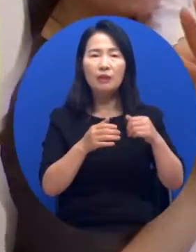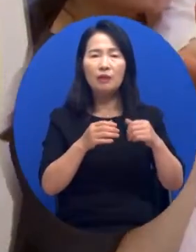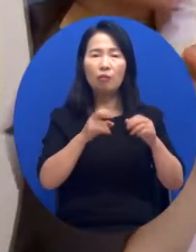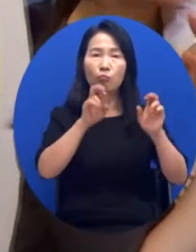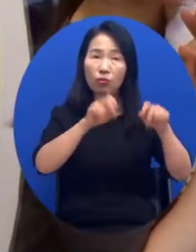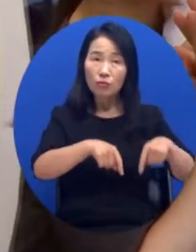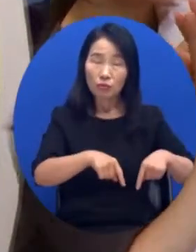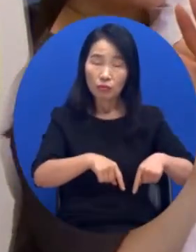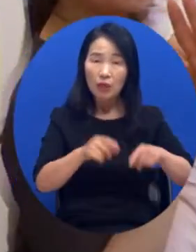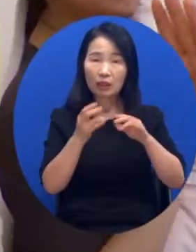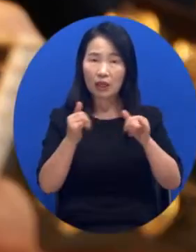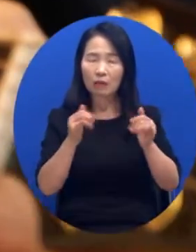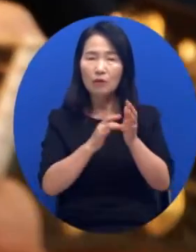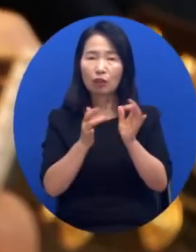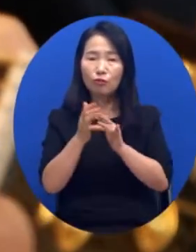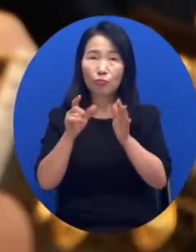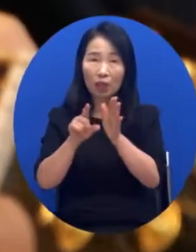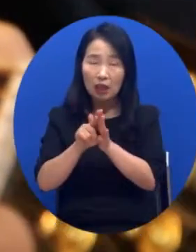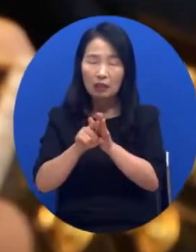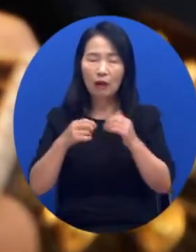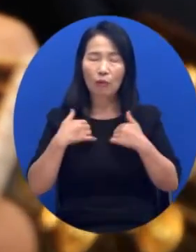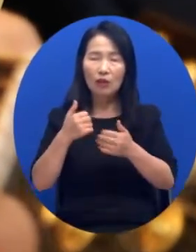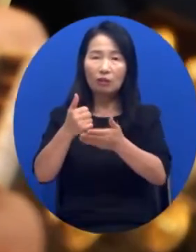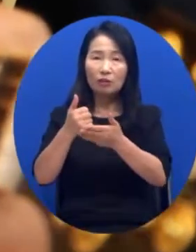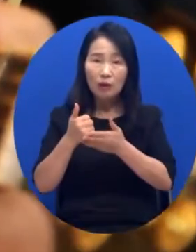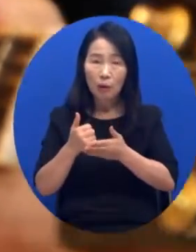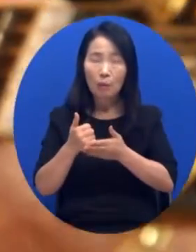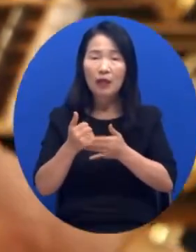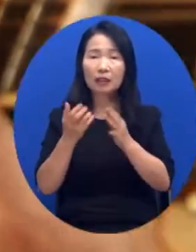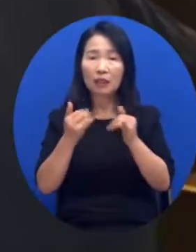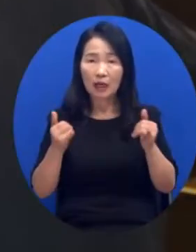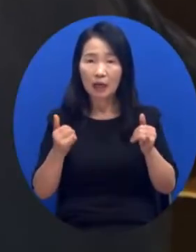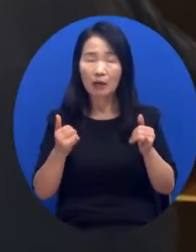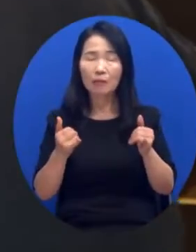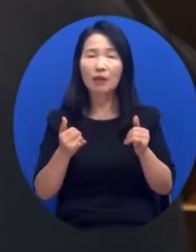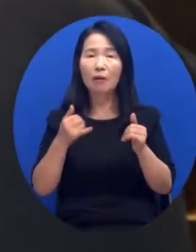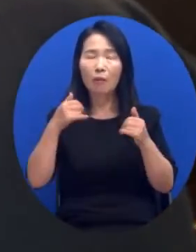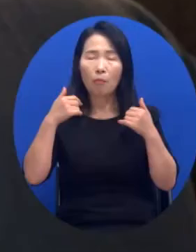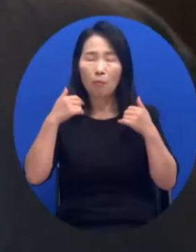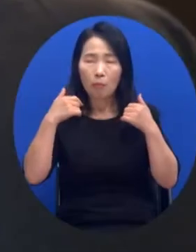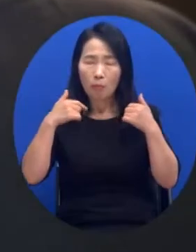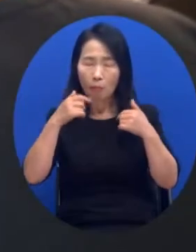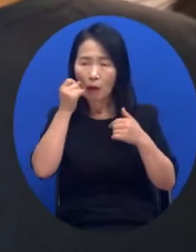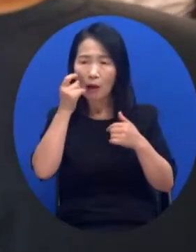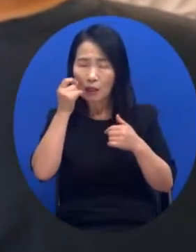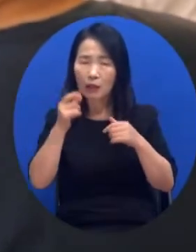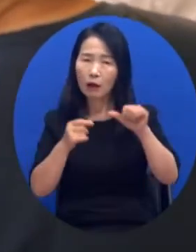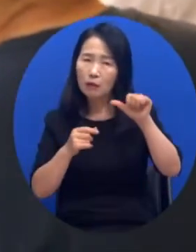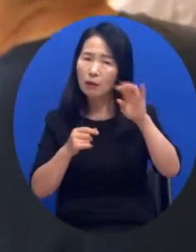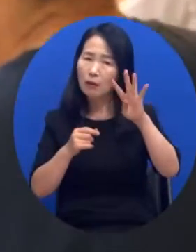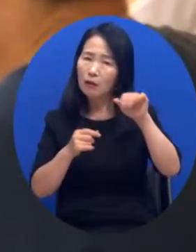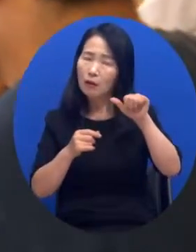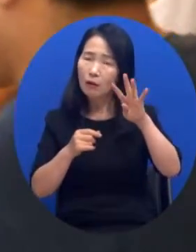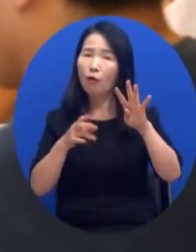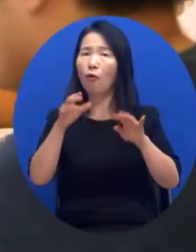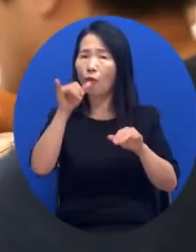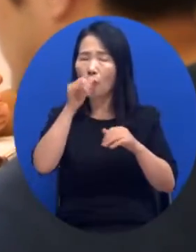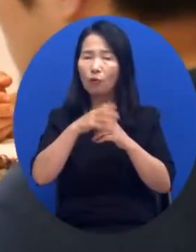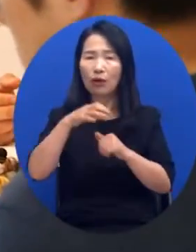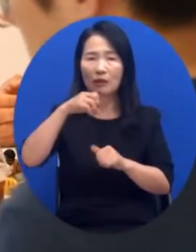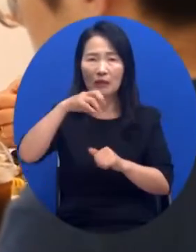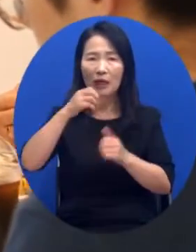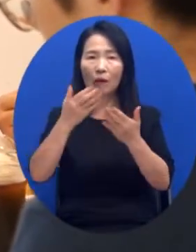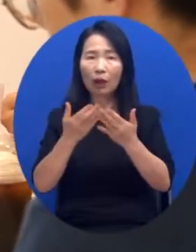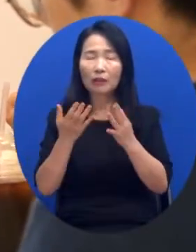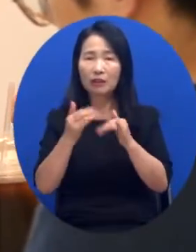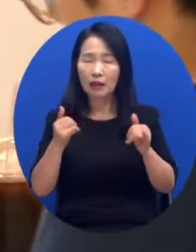사람이 예수를 믿겠다고 영접한 사람이 한 4~5명 매달 그리고 세례 받은 사람이 약